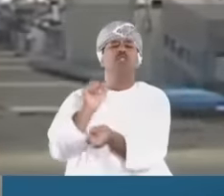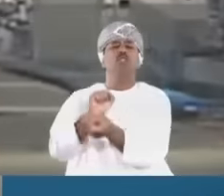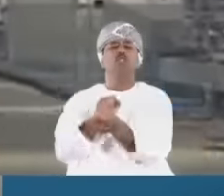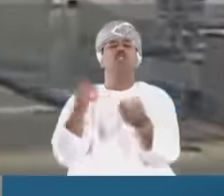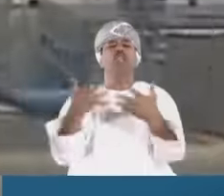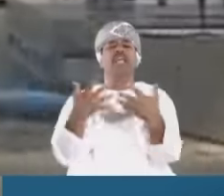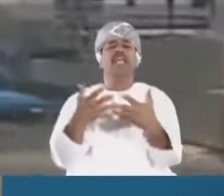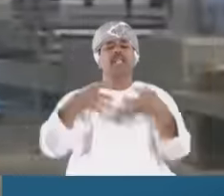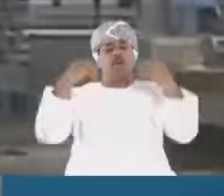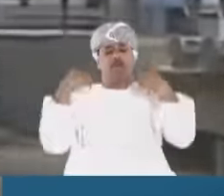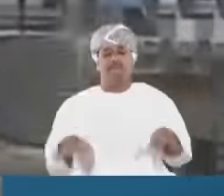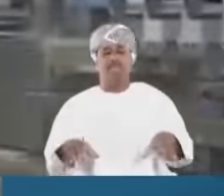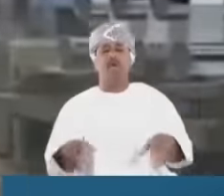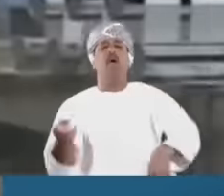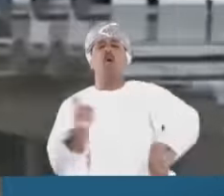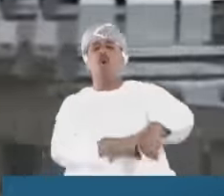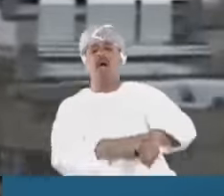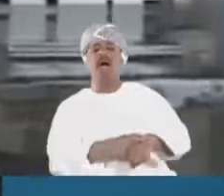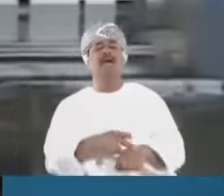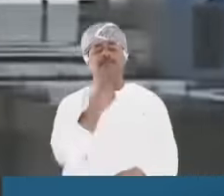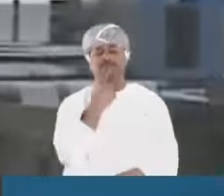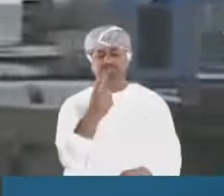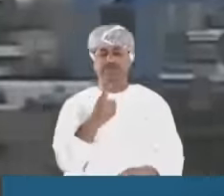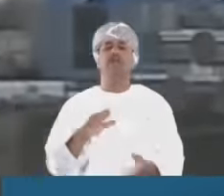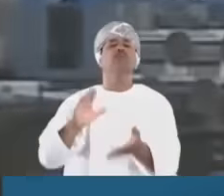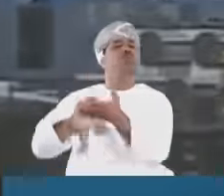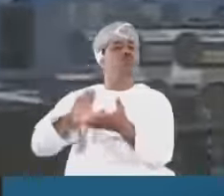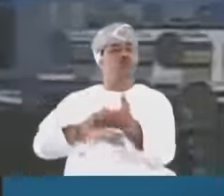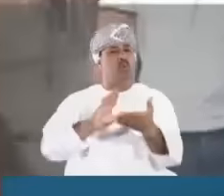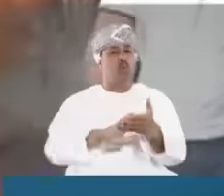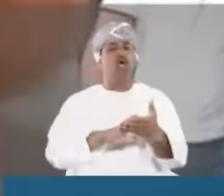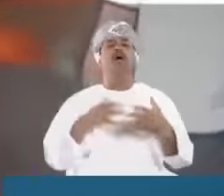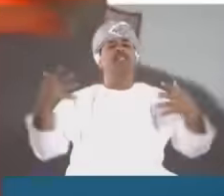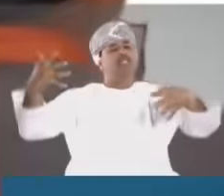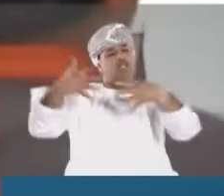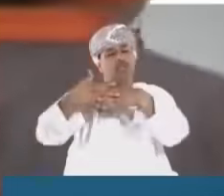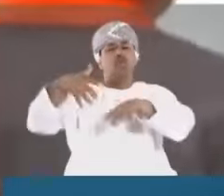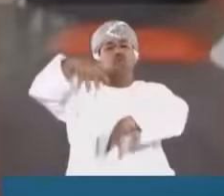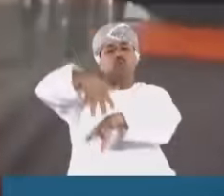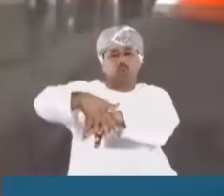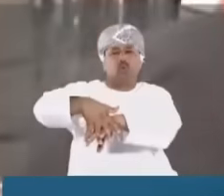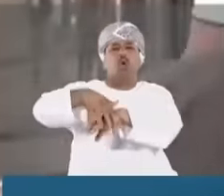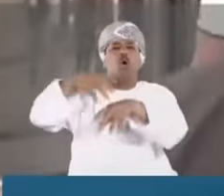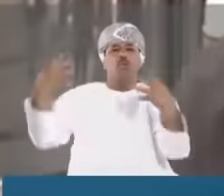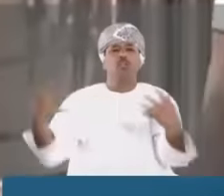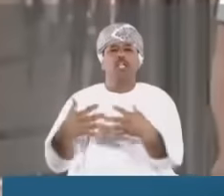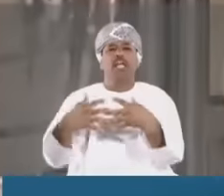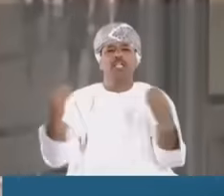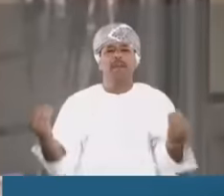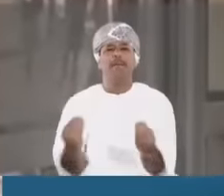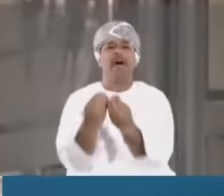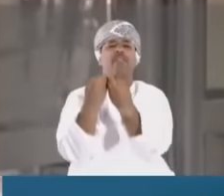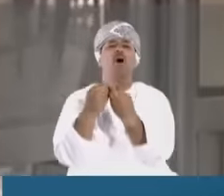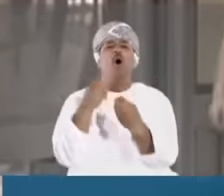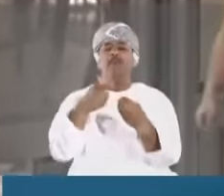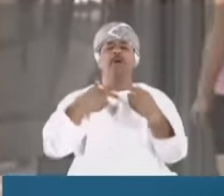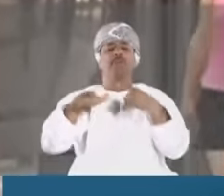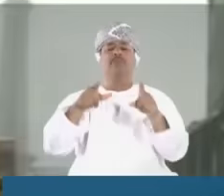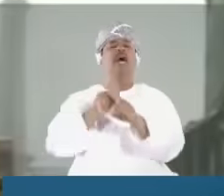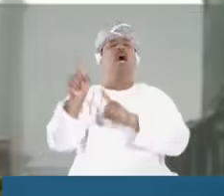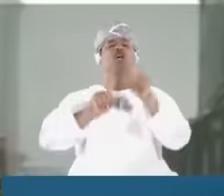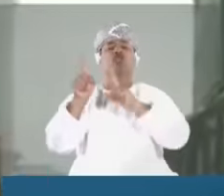للشركات الخاسرة، كما تعهدت أيضا بتشجيع عملية الاندماج والاستحواذ بين الشركات من خلال إصدار